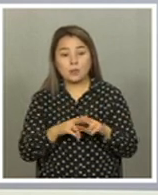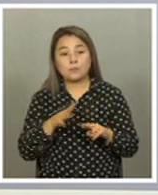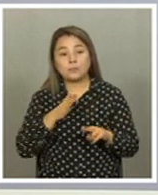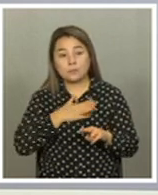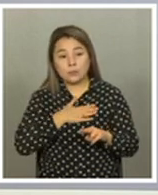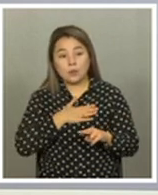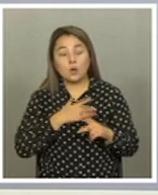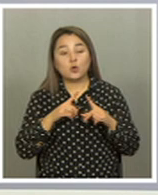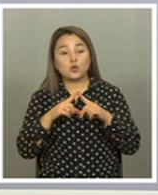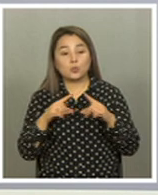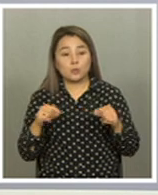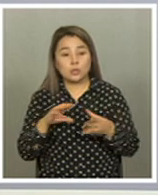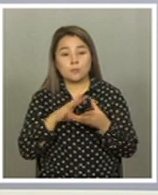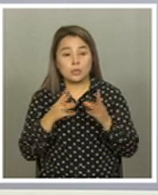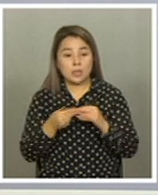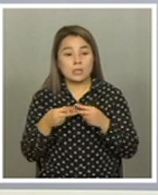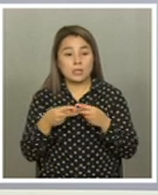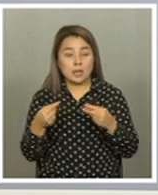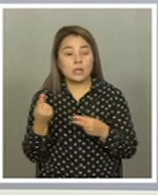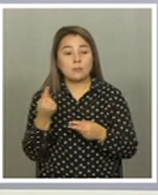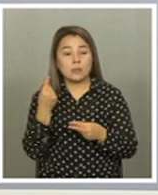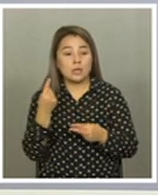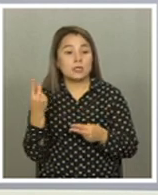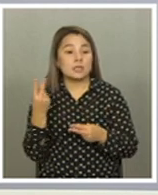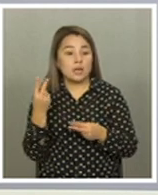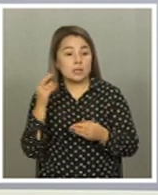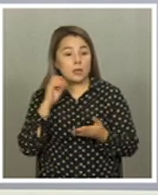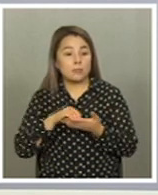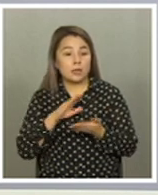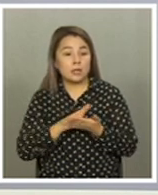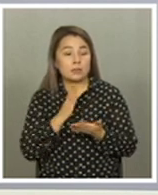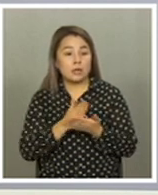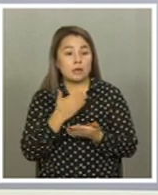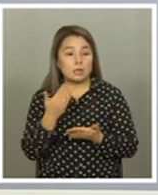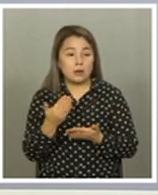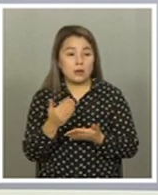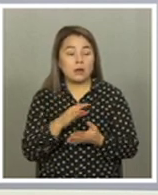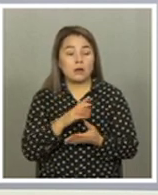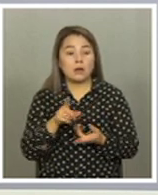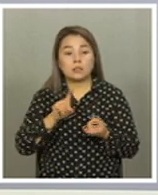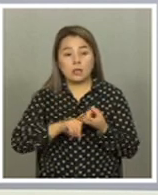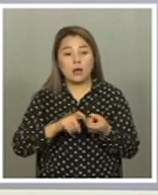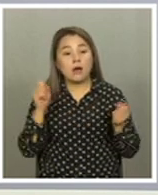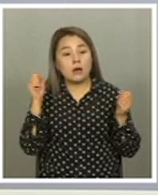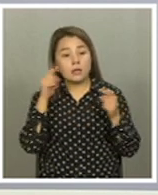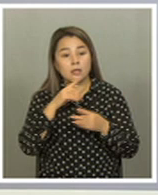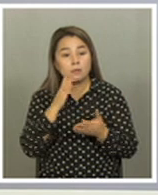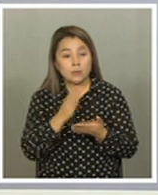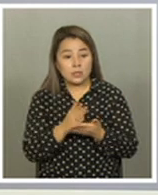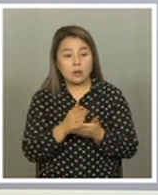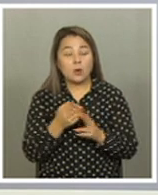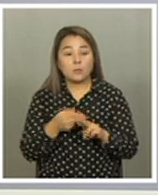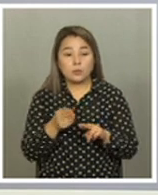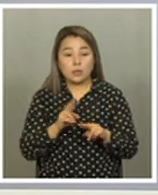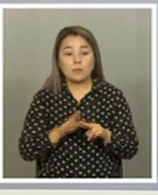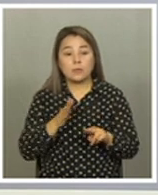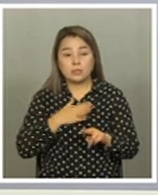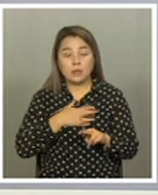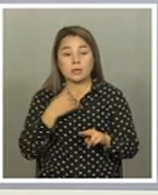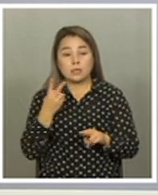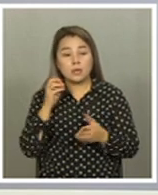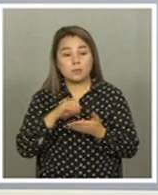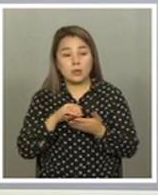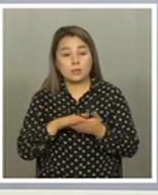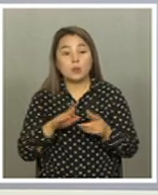үш бұрыштар теңдігінің бірінші, екінші белгісі арқылы анықтаймыз. Солай ғой. Олай болса, бізде екі белгіде де